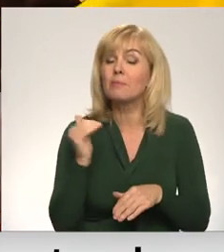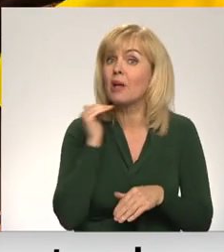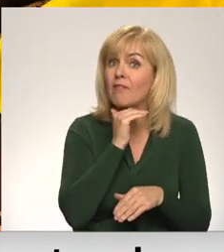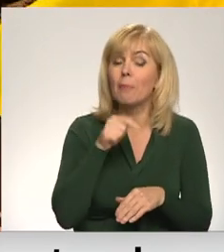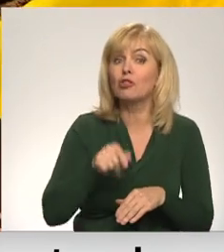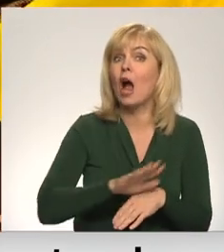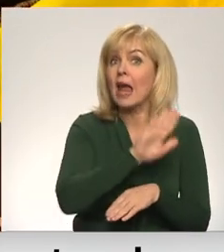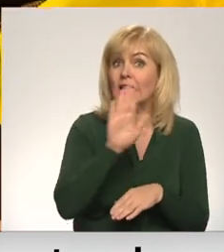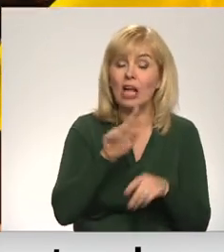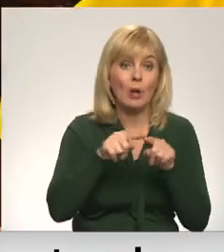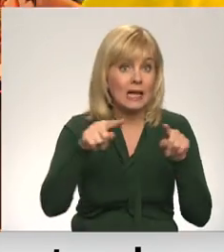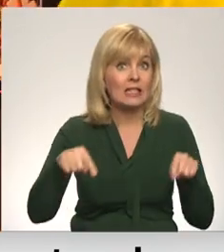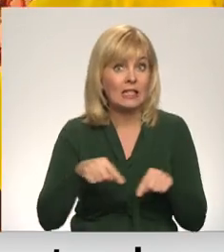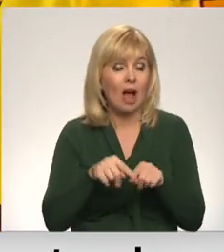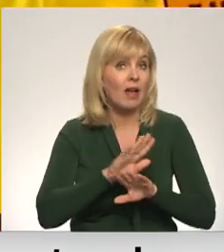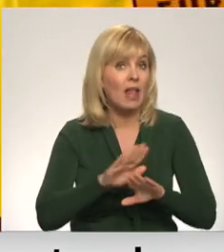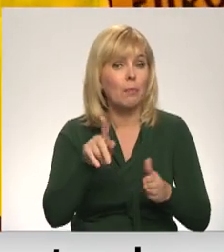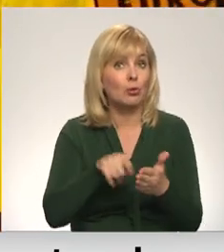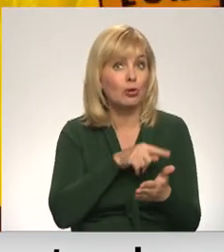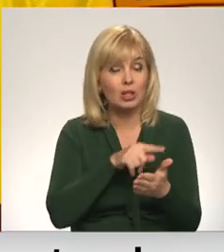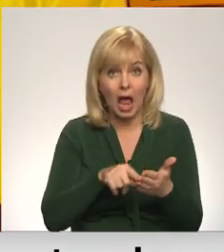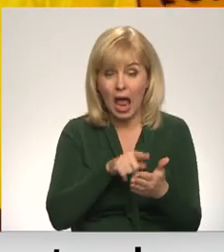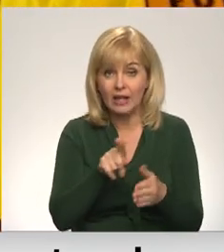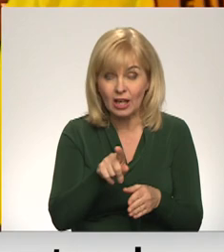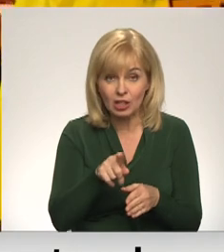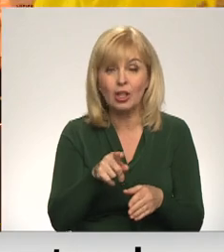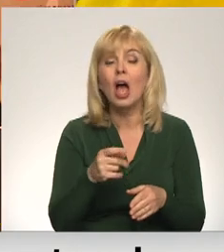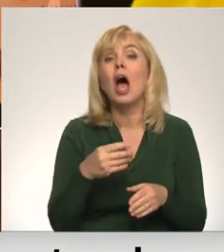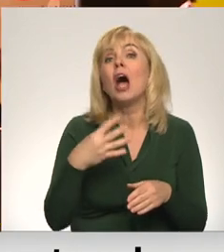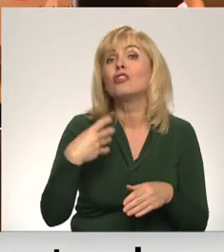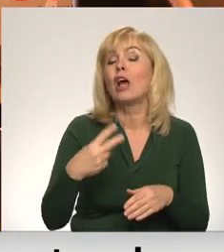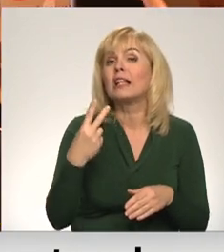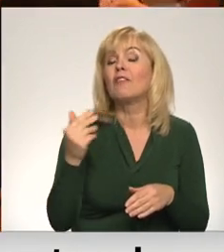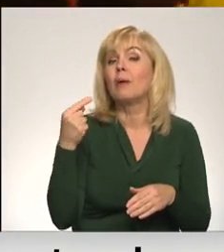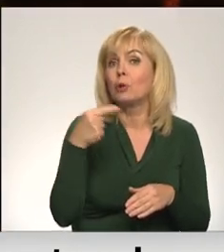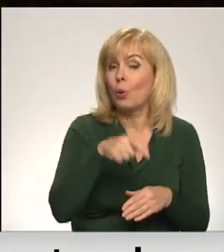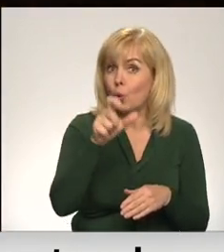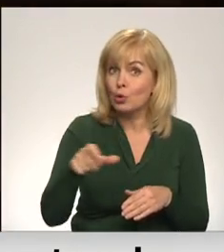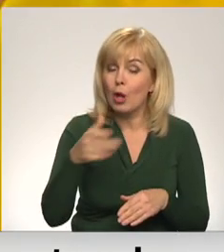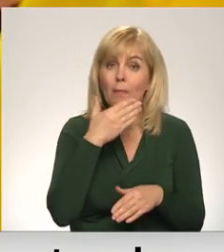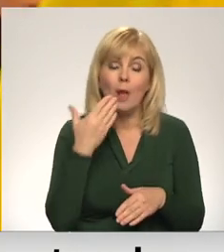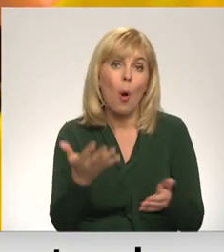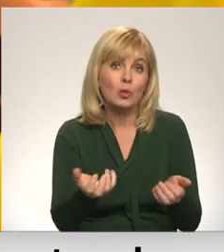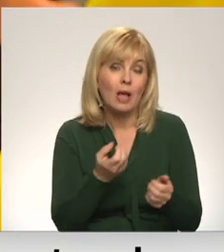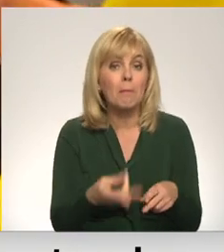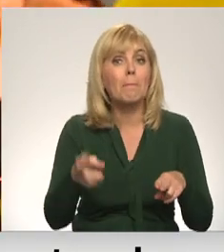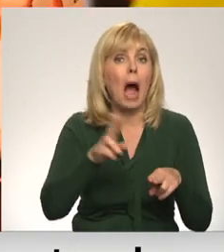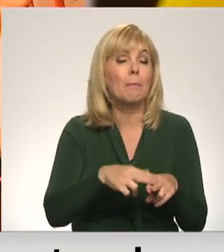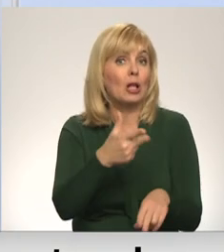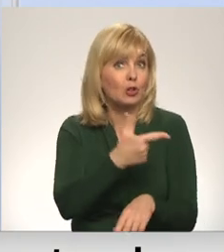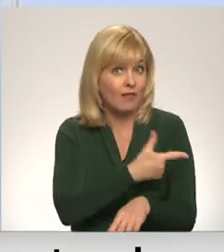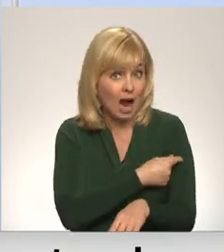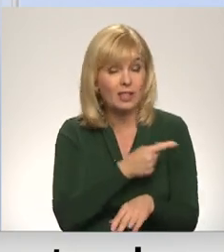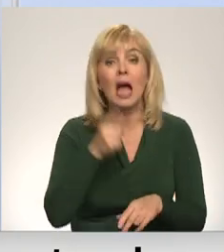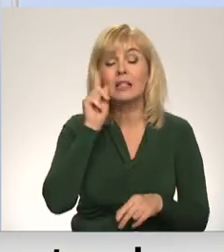dienā certifikāti vairs nebūs derīgi aptuveni 42 tūkstošiem cilvēku, kas nav saņēmuši balsta vakcīnu. Ja mēs zinām, ka